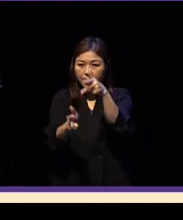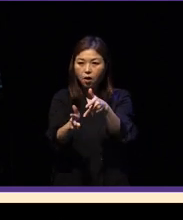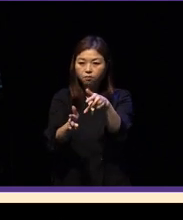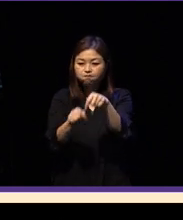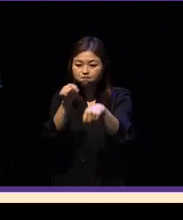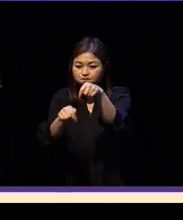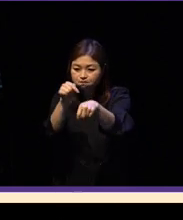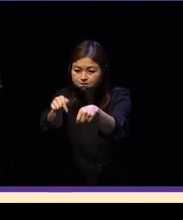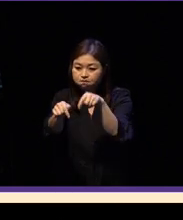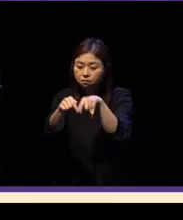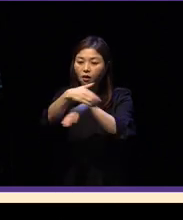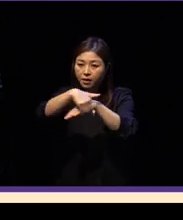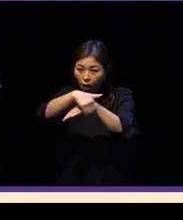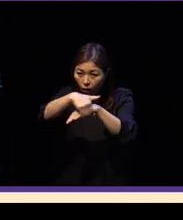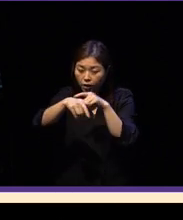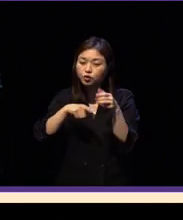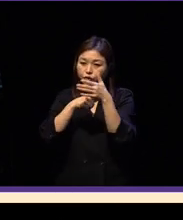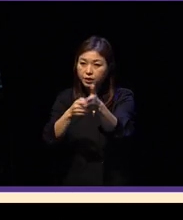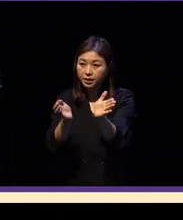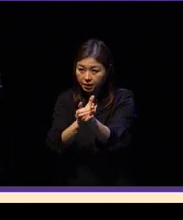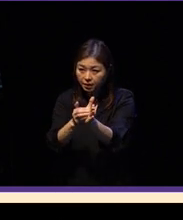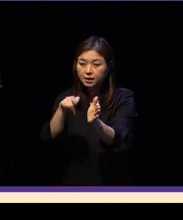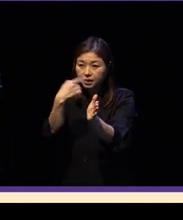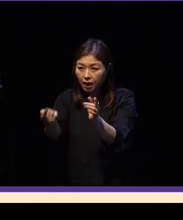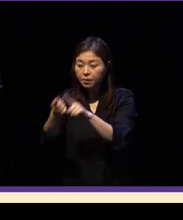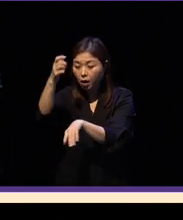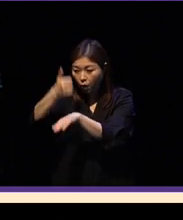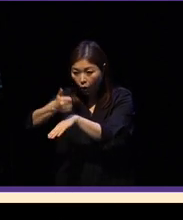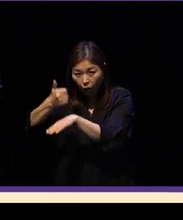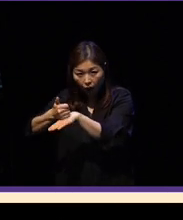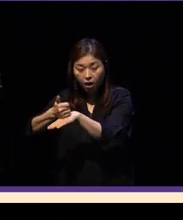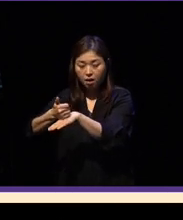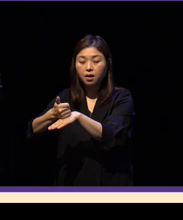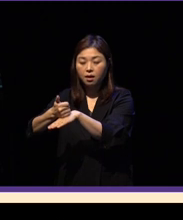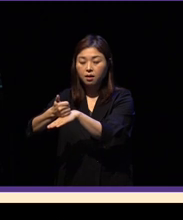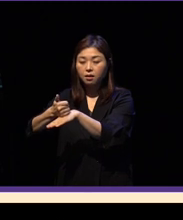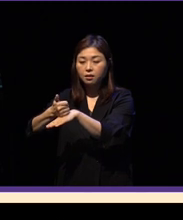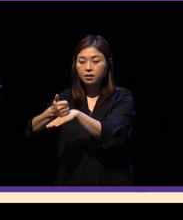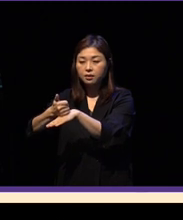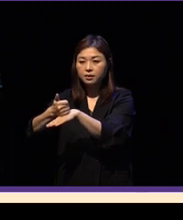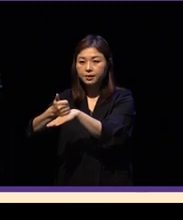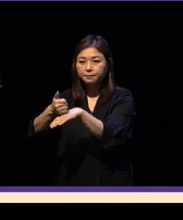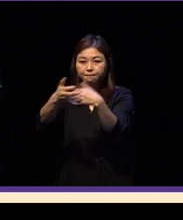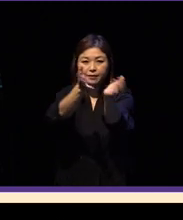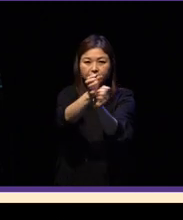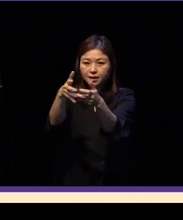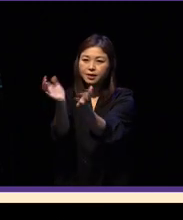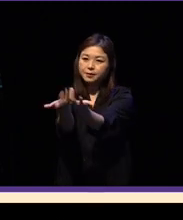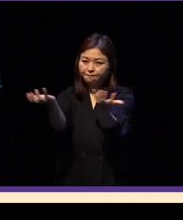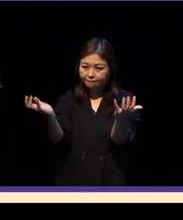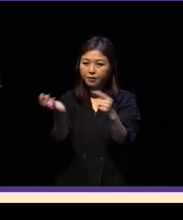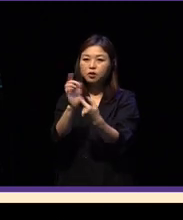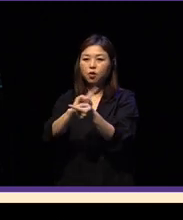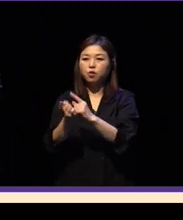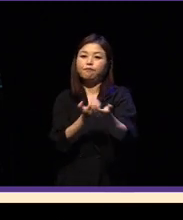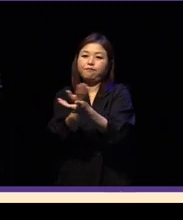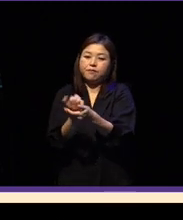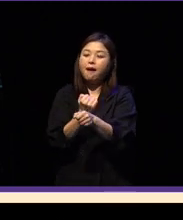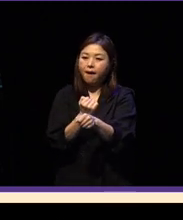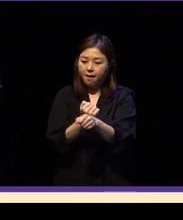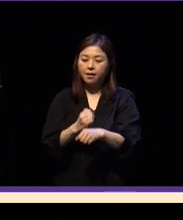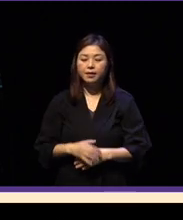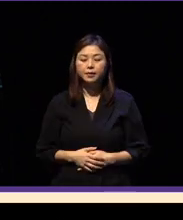수행 사업 계획을 추진하고 그 수행 성과를 여러 단체들과 함께 공유하는 자리를